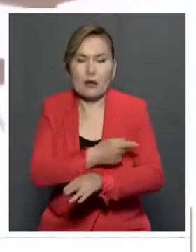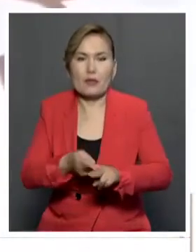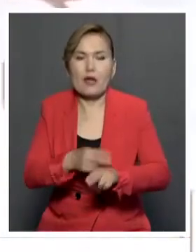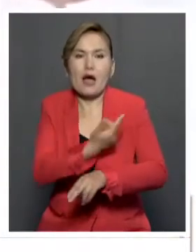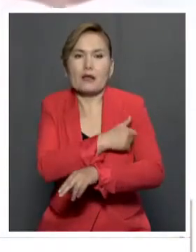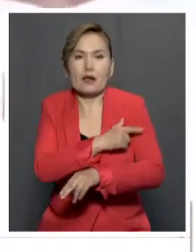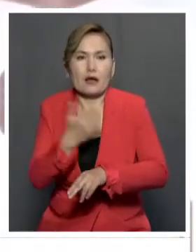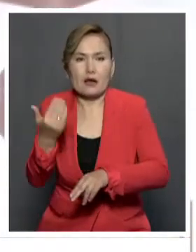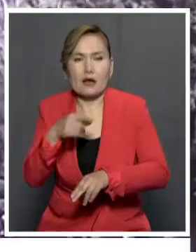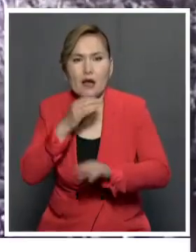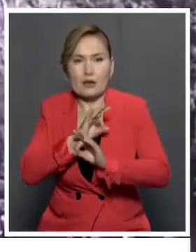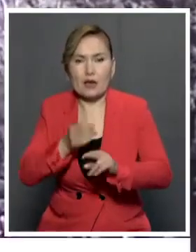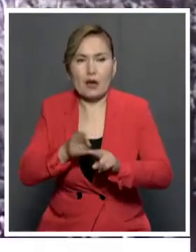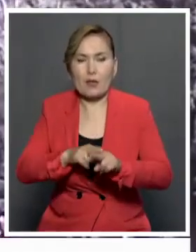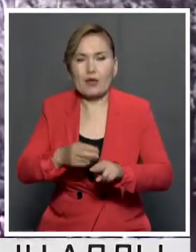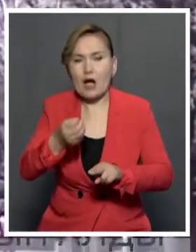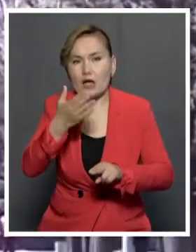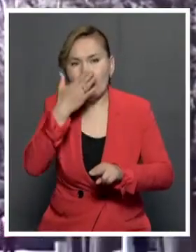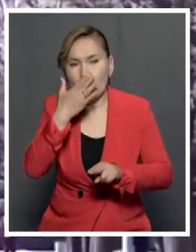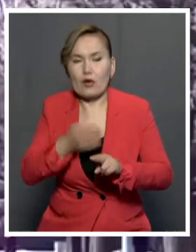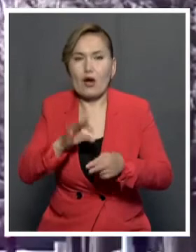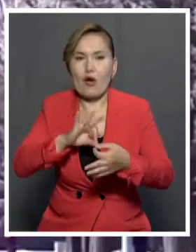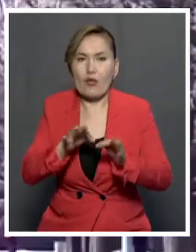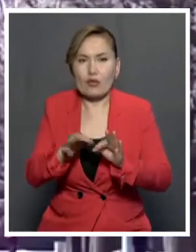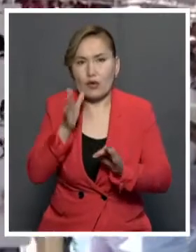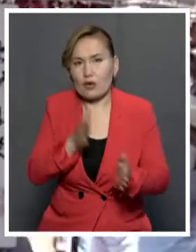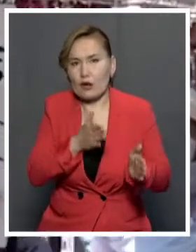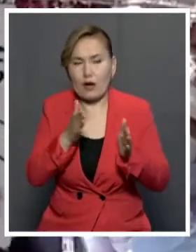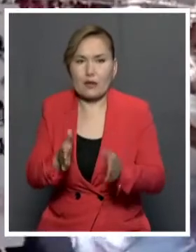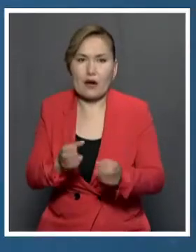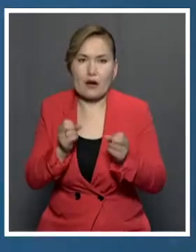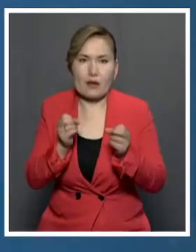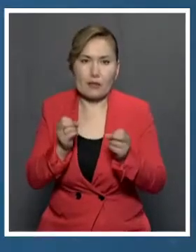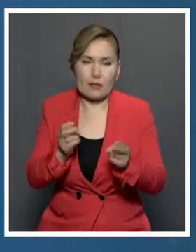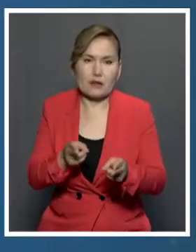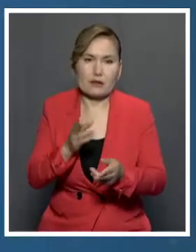Дәрігерлер Токиода өтетін олимпиада ойындары жағдайды ушықтыруы мүмкін деп жарысты доғаруға шақырды.